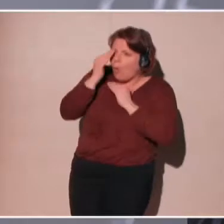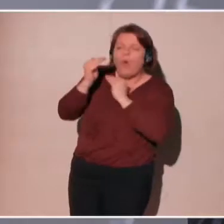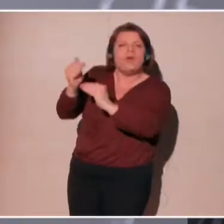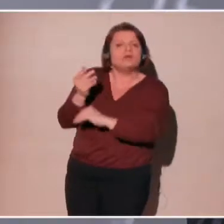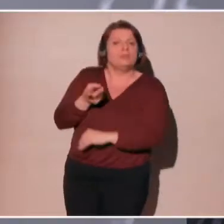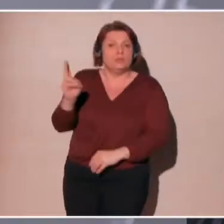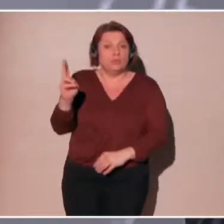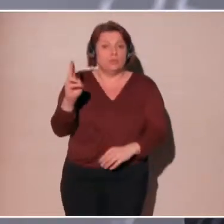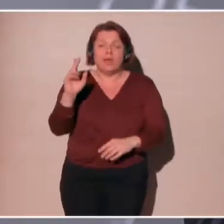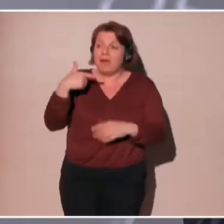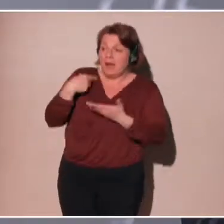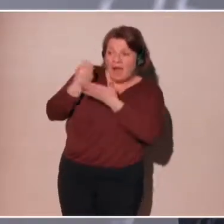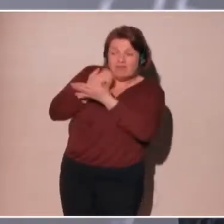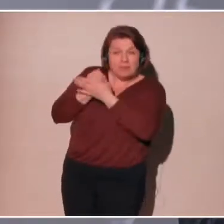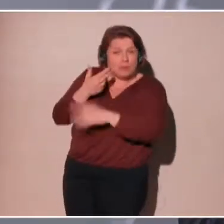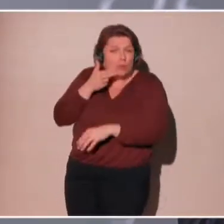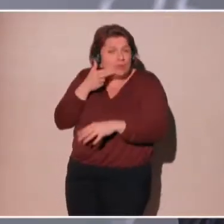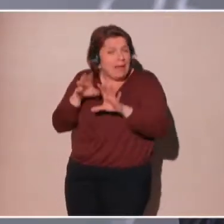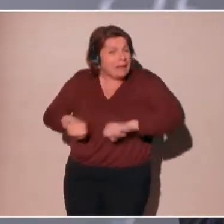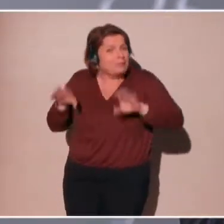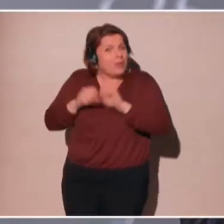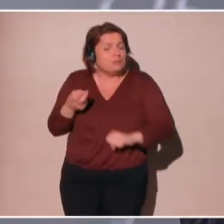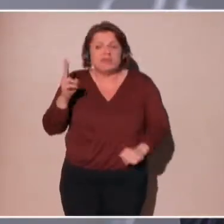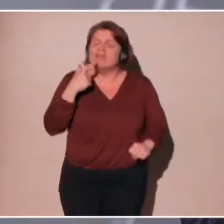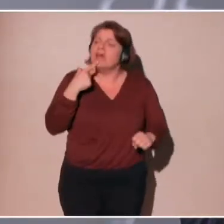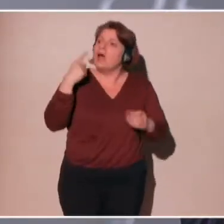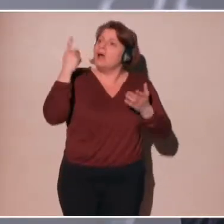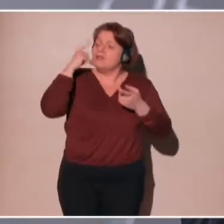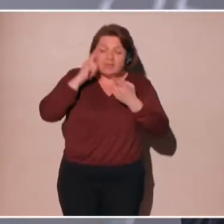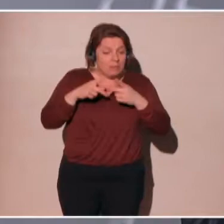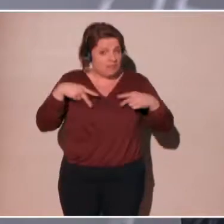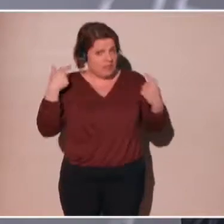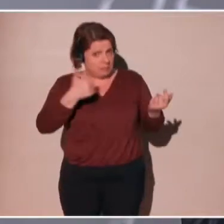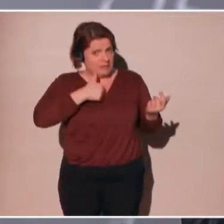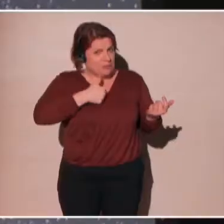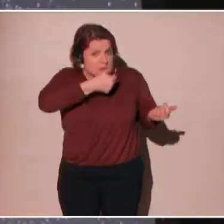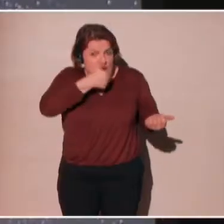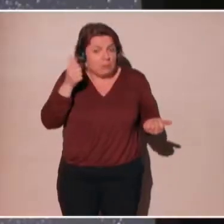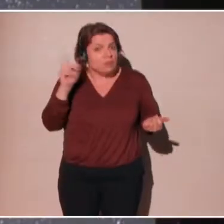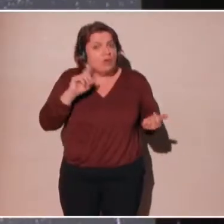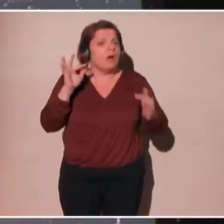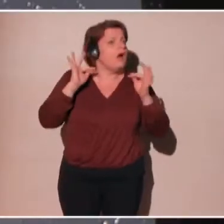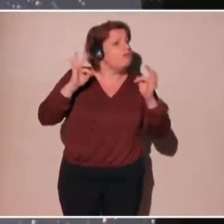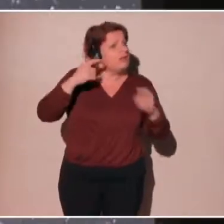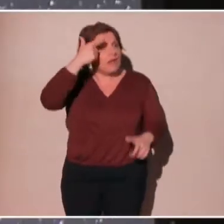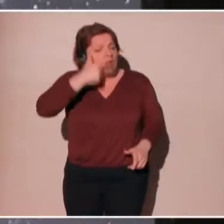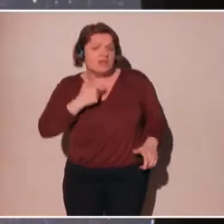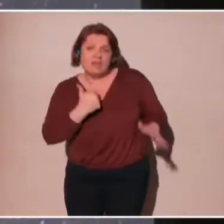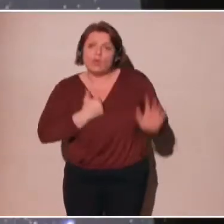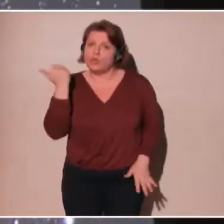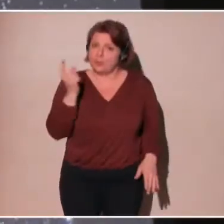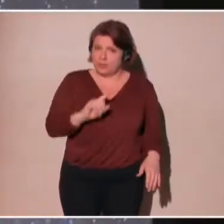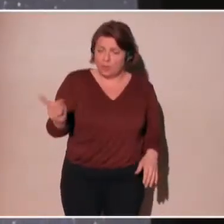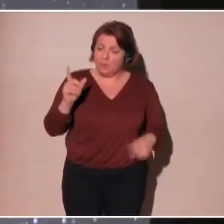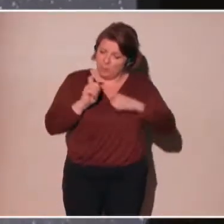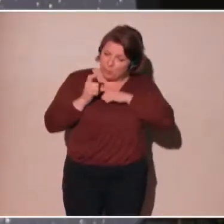sont considérables, ne s'appliquent pas uniquement à notre vie personnelle. Et pas uniquement sur notre autonomie individuelle, mais ça a des conséquences